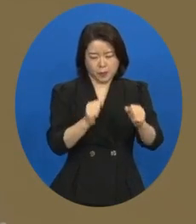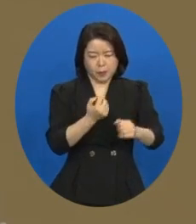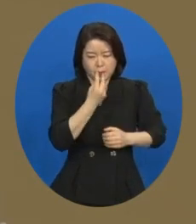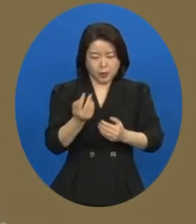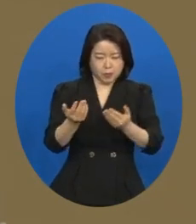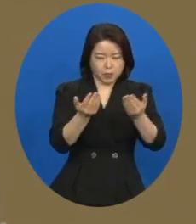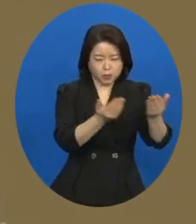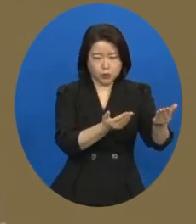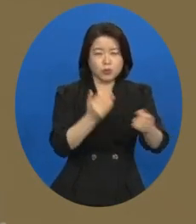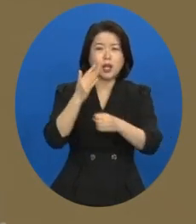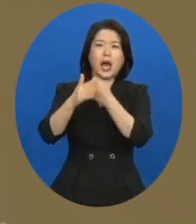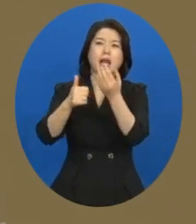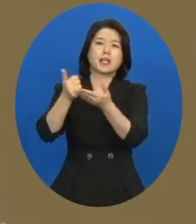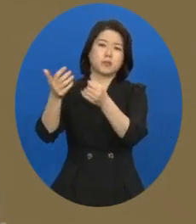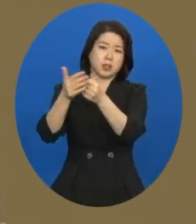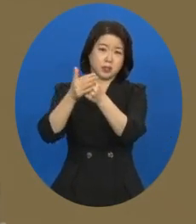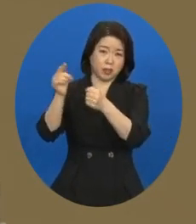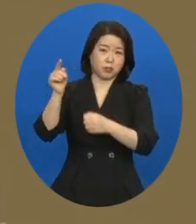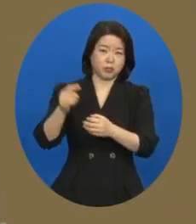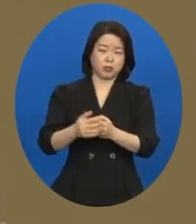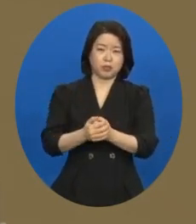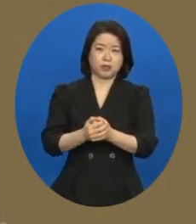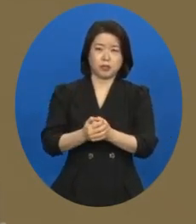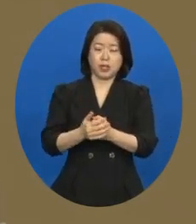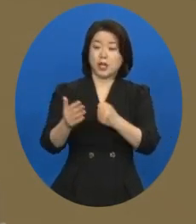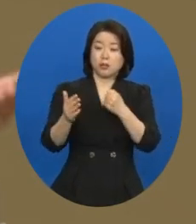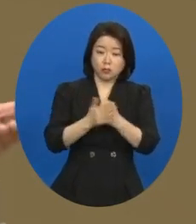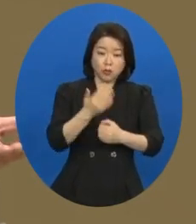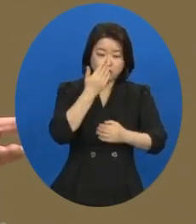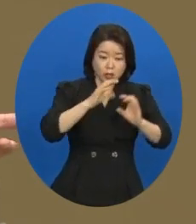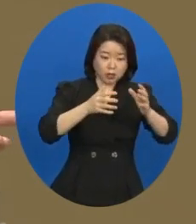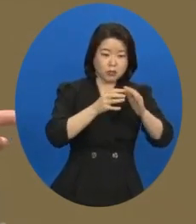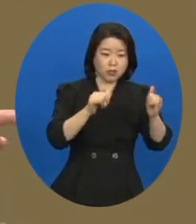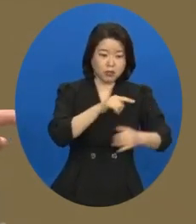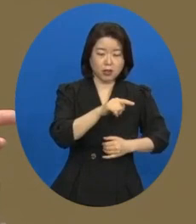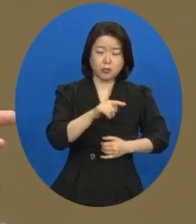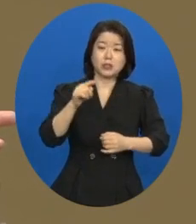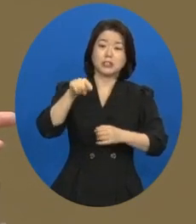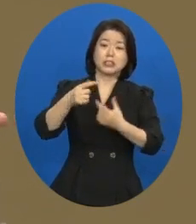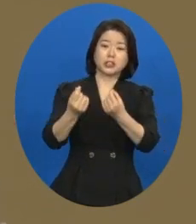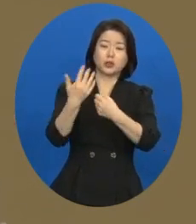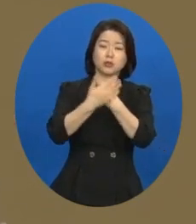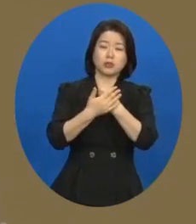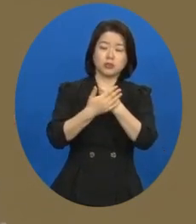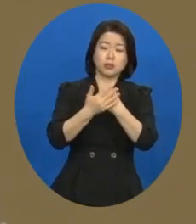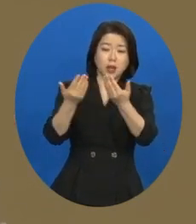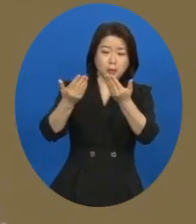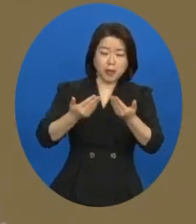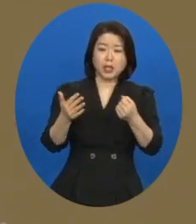하나님이시기 때문입니다. 그러므로 그들도 당연히 그렇게 살아야 한다는 거죠.